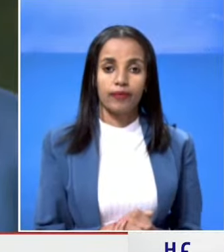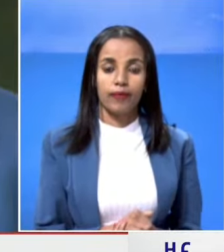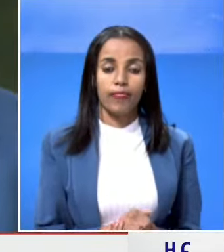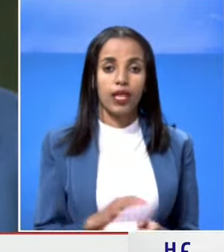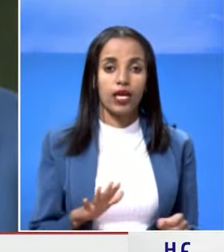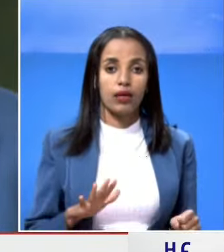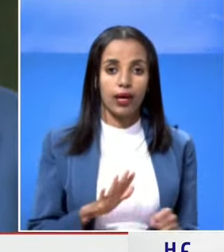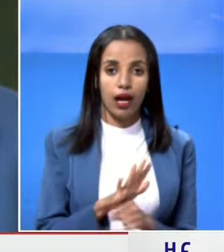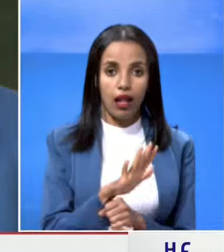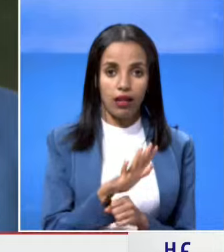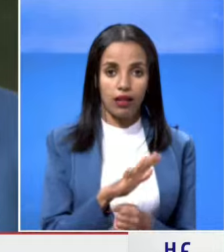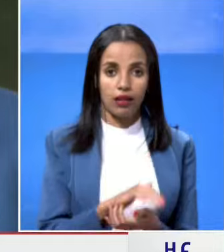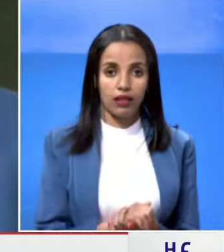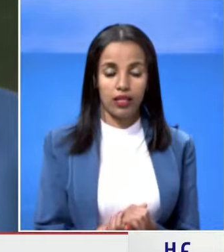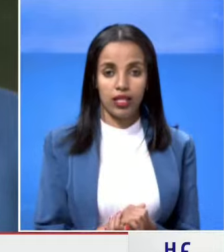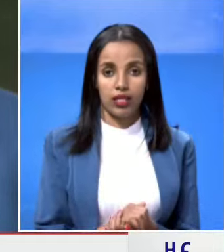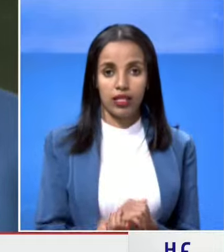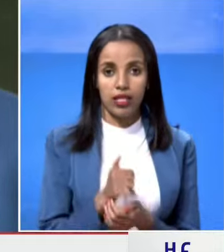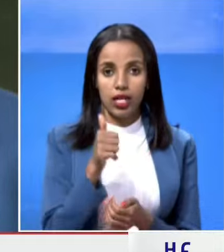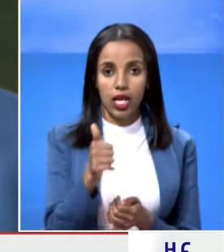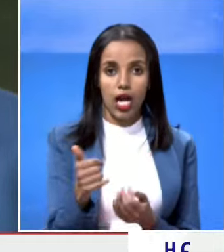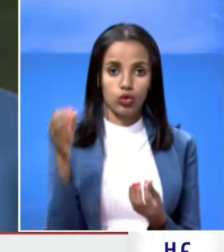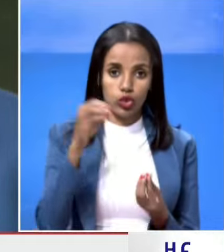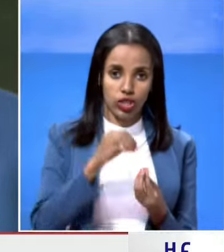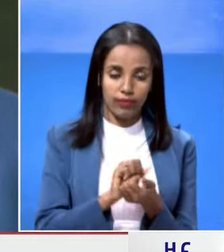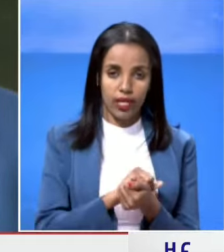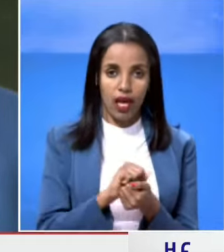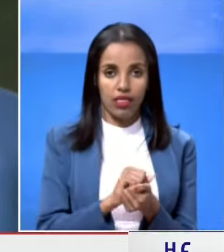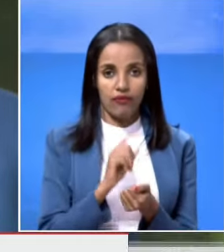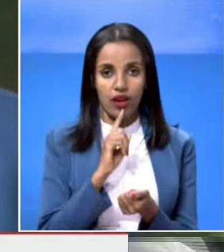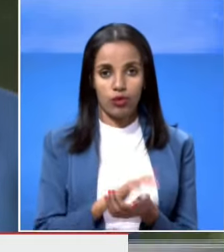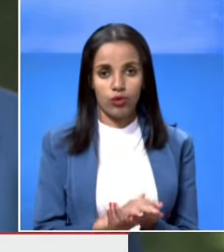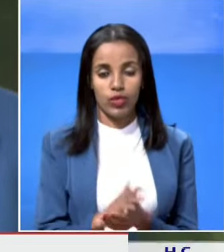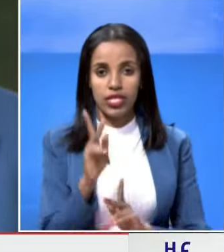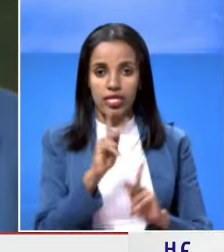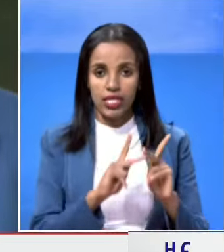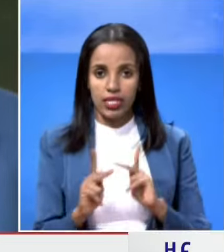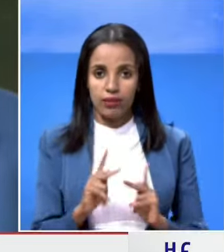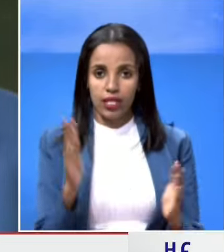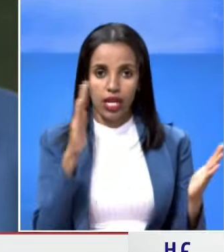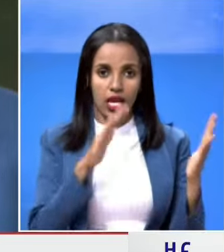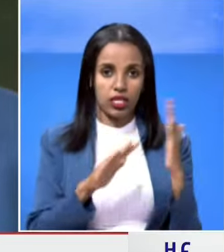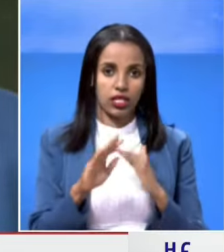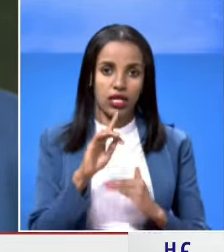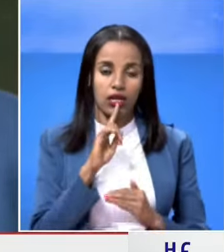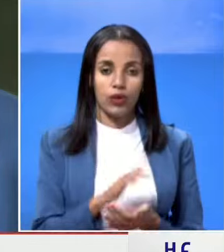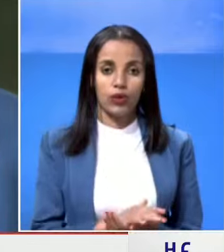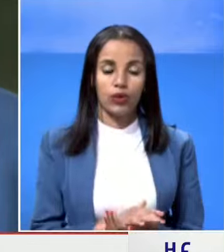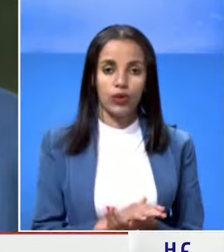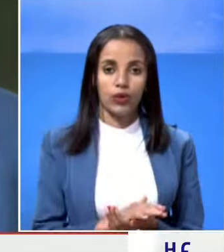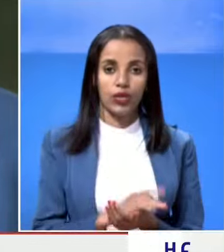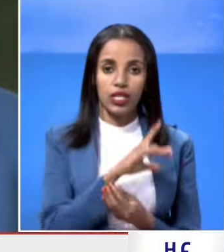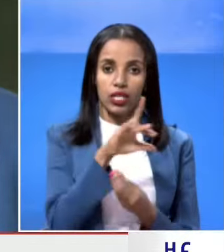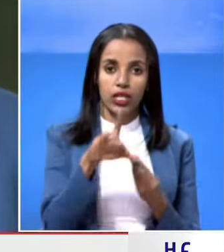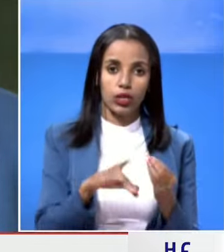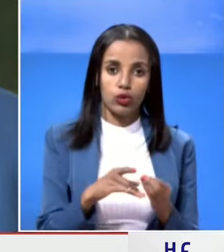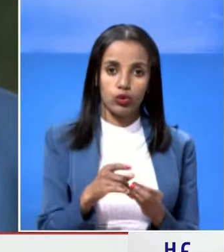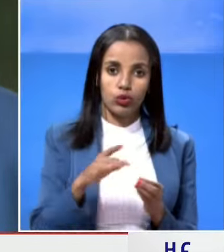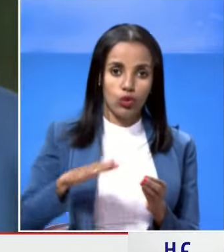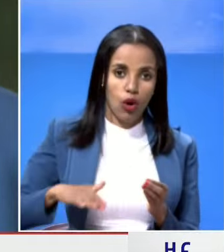ይበቃል፣ ራሱንም ጭምር እያጠፋ ነው፣ ህዝብን እያንገላታ ነው፣ ክልሉን ወደኋላ እያስቀረ